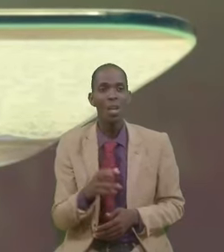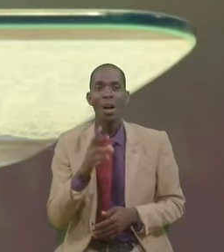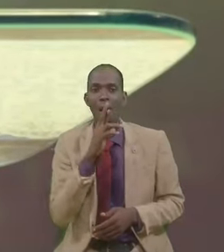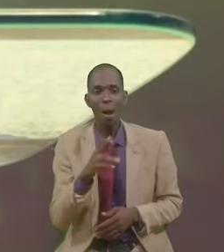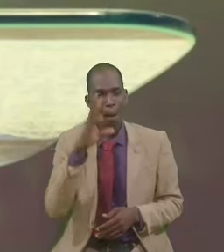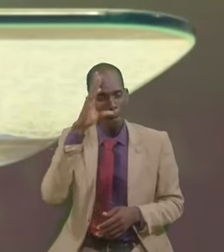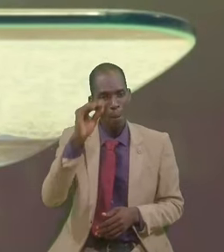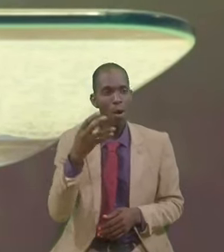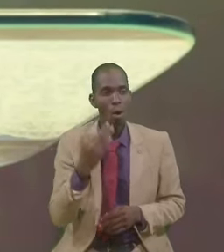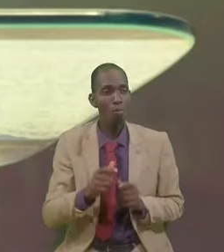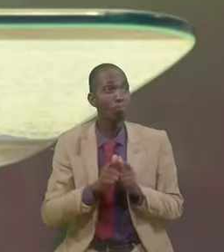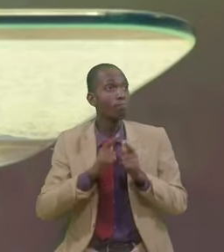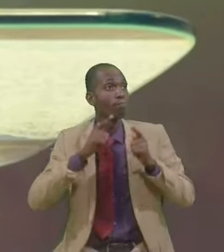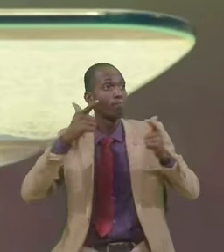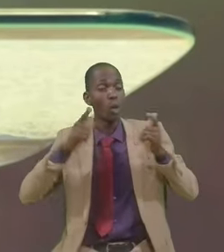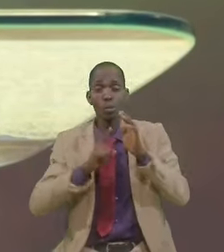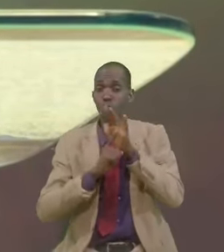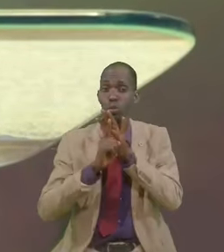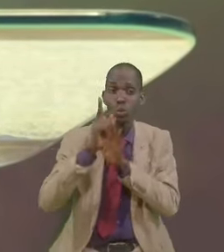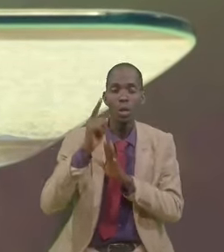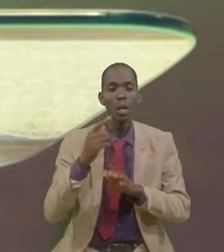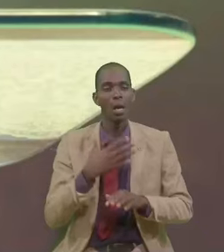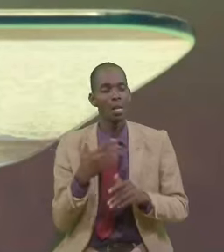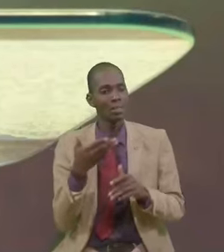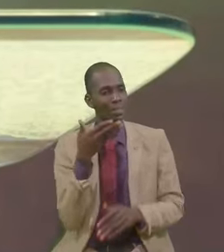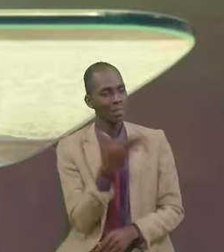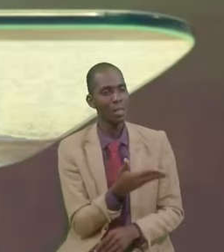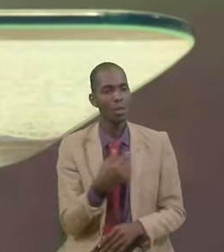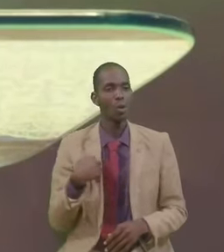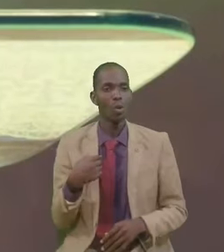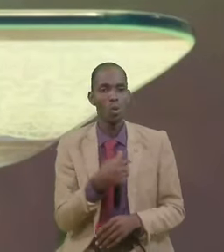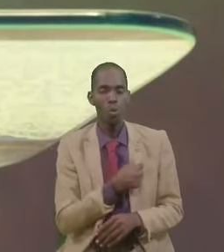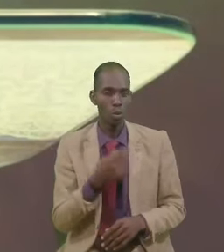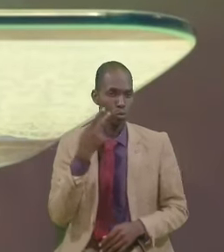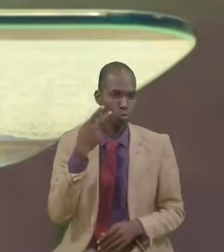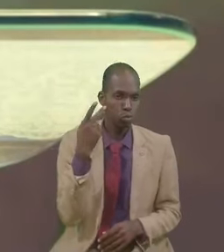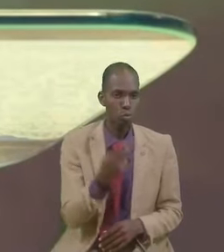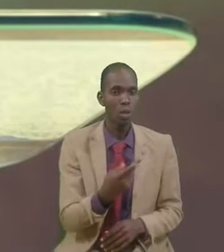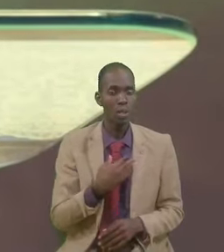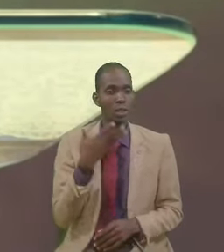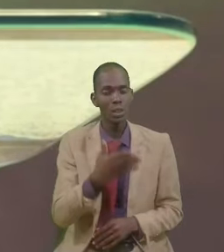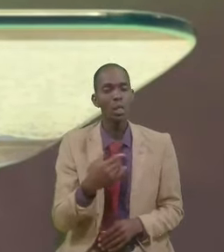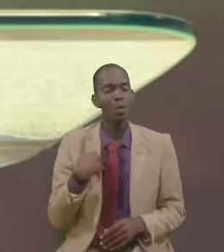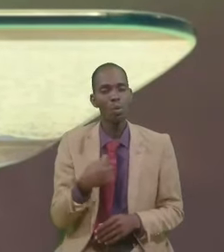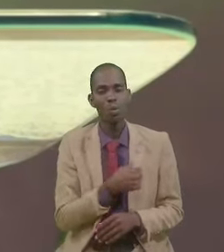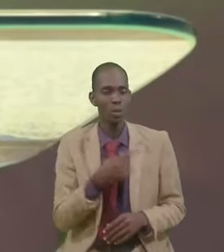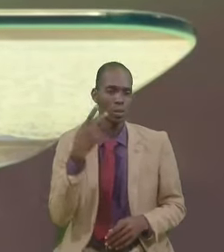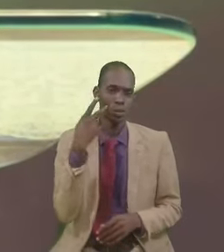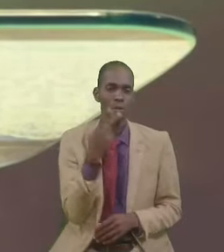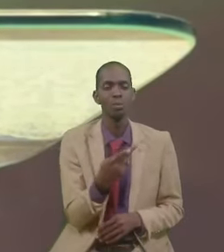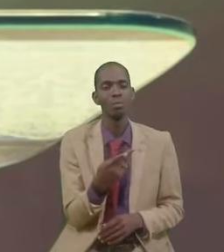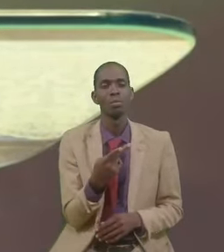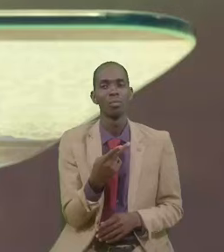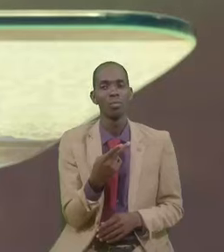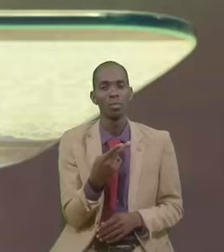taille. Et nous y avons vu les géants. Et nous y avons vu les géants. Ils n'ont